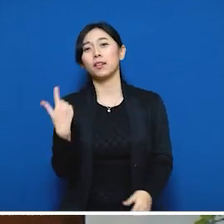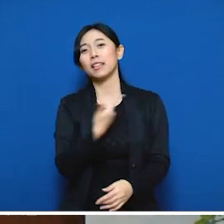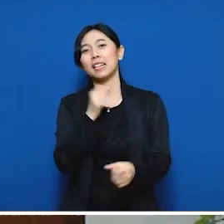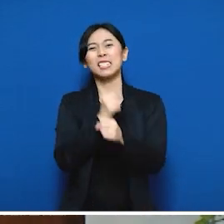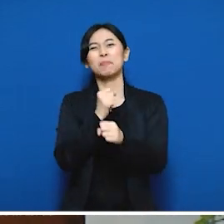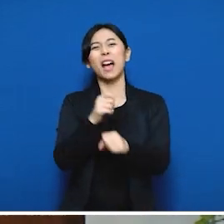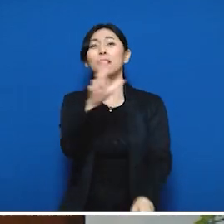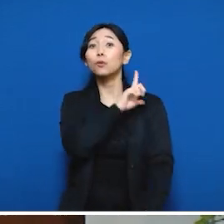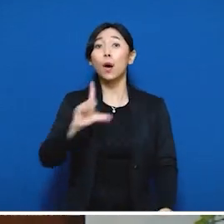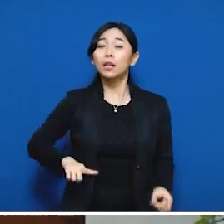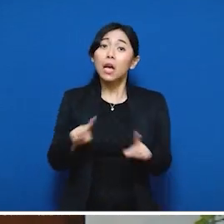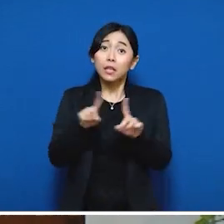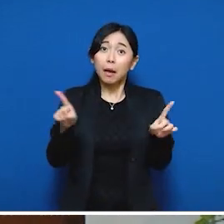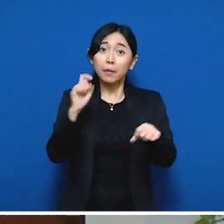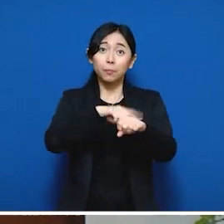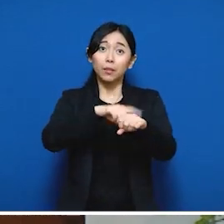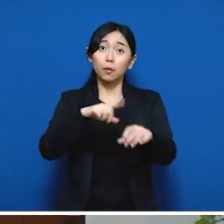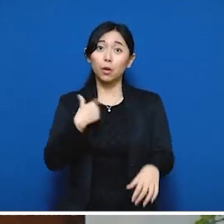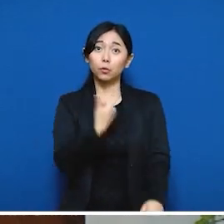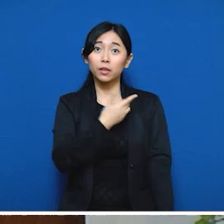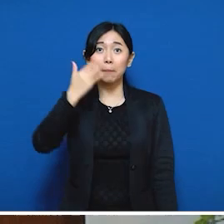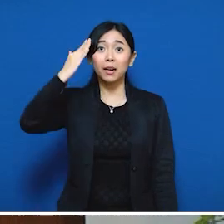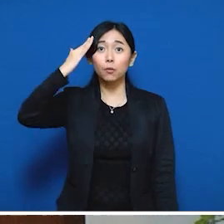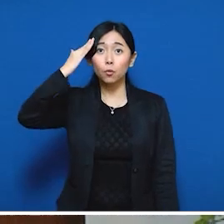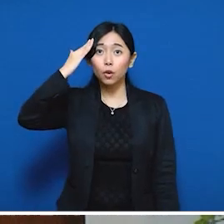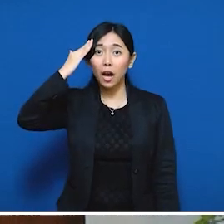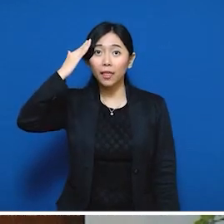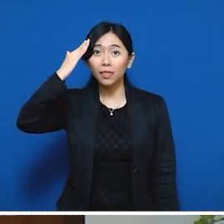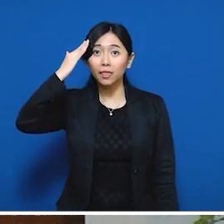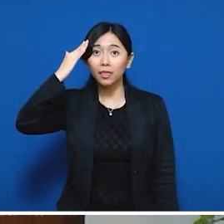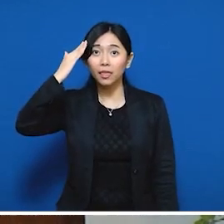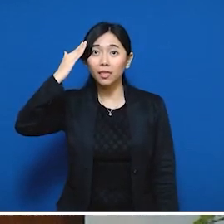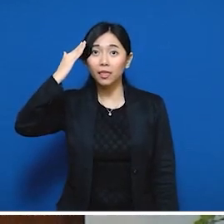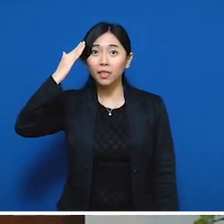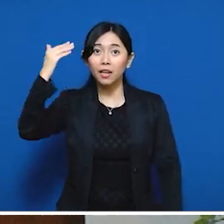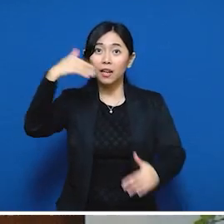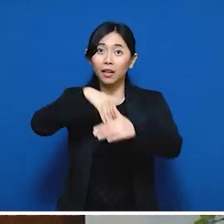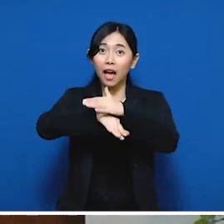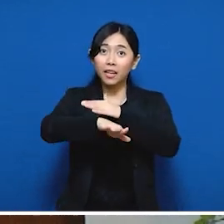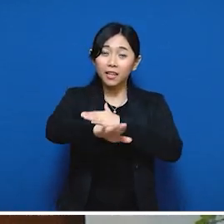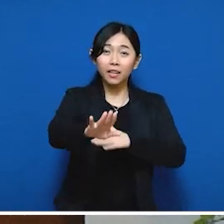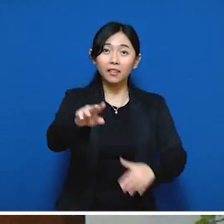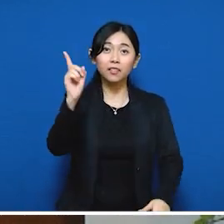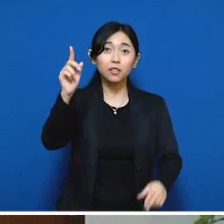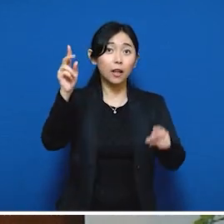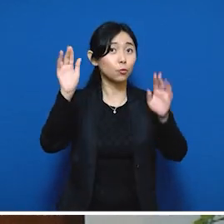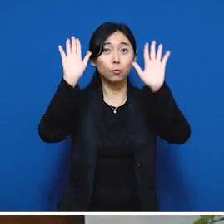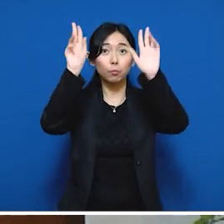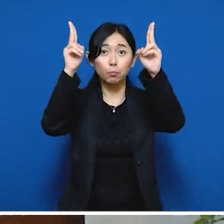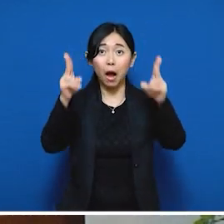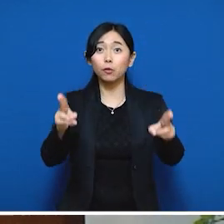Tuhan. Tapi ketika kita menghayati kejadian seorang manusia, seorang individu itu begitu